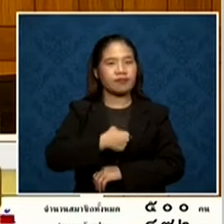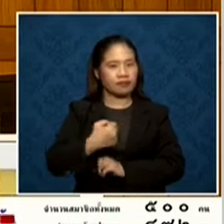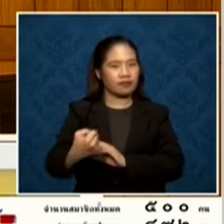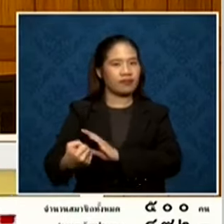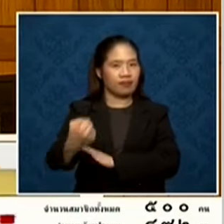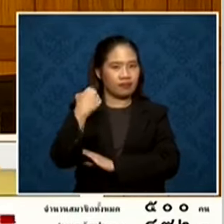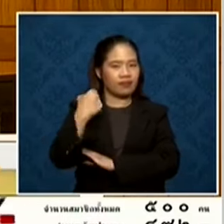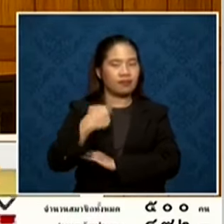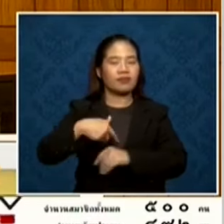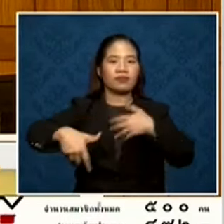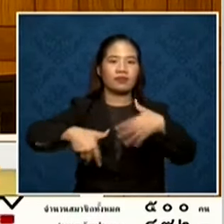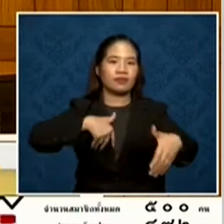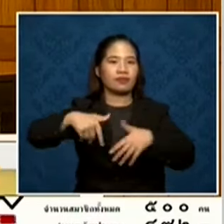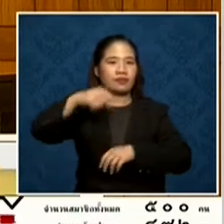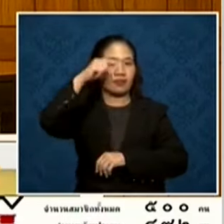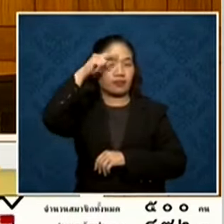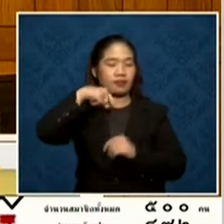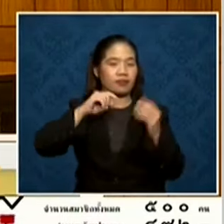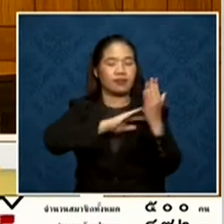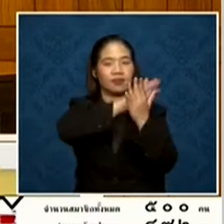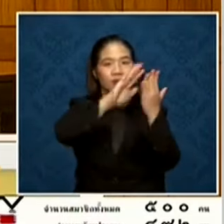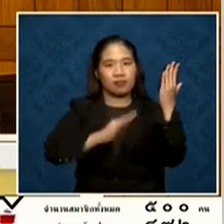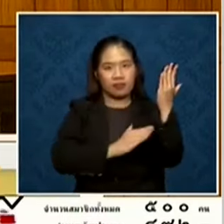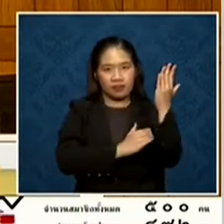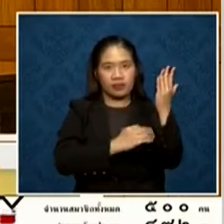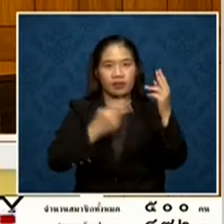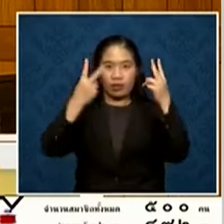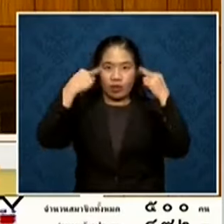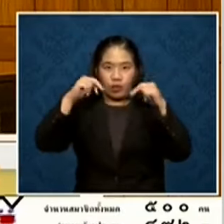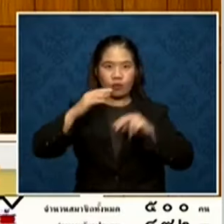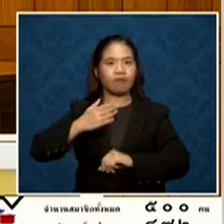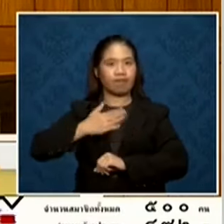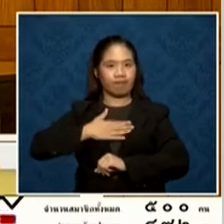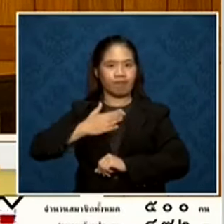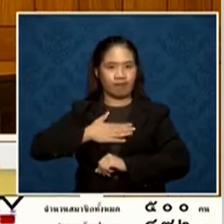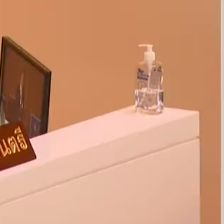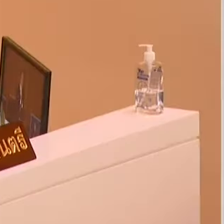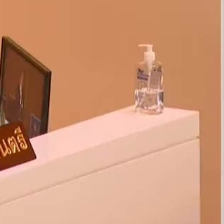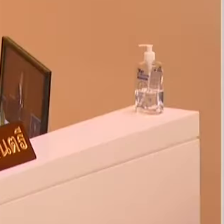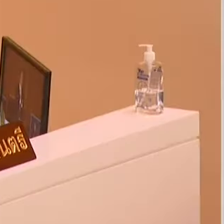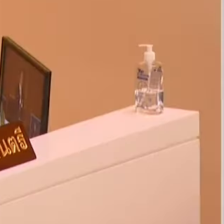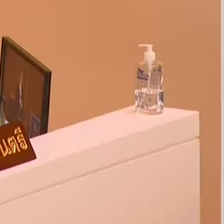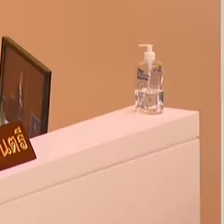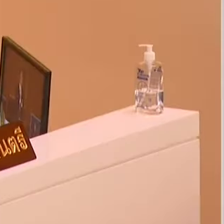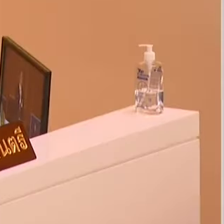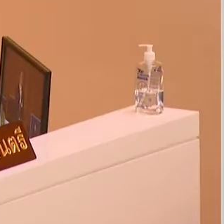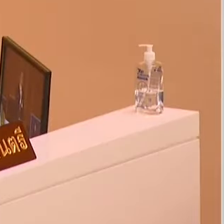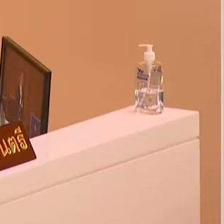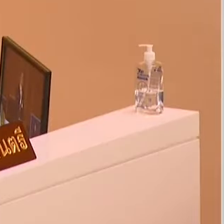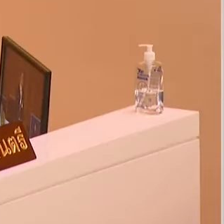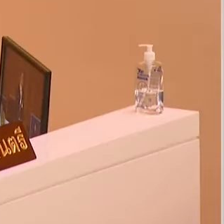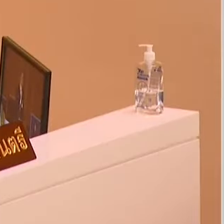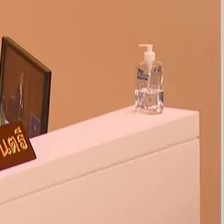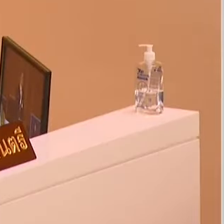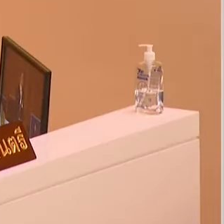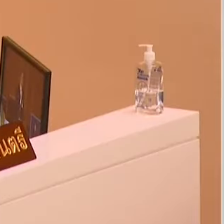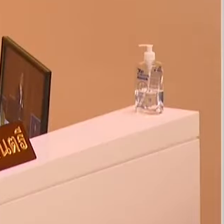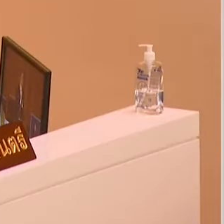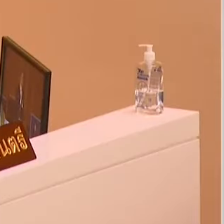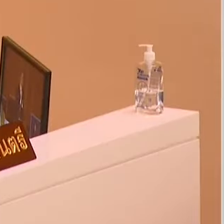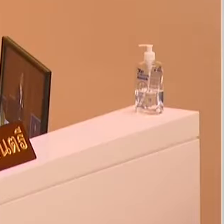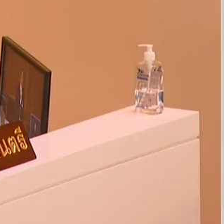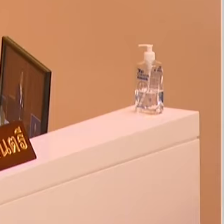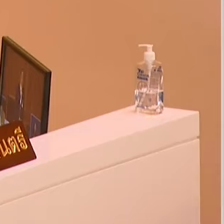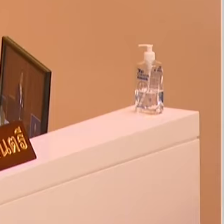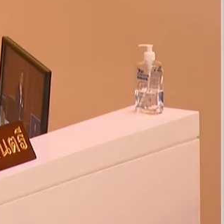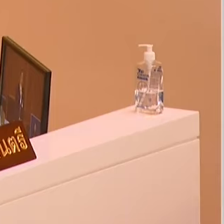ะครับรู้สึกว่ายังไงตัวเองมีความมั่นใจในอำนาจมากขึ้นสำหรับผมนะฮะนะครับเมื่อคือบางอย่างค